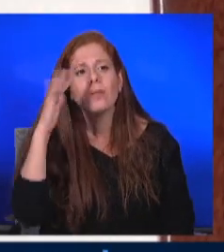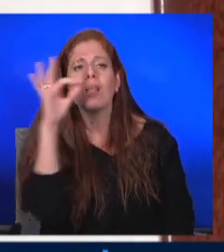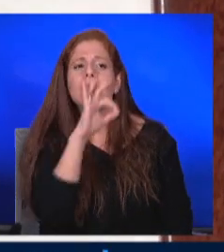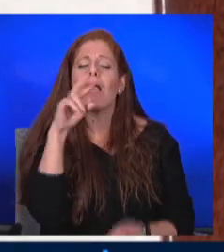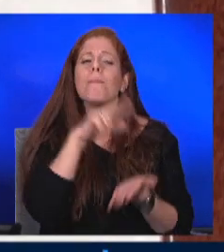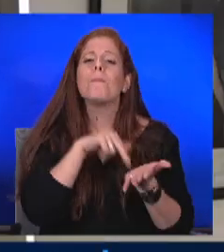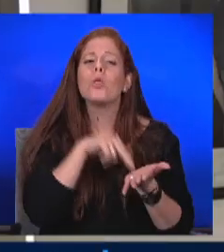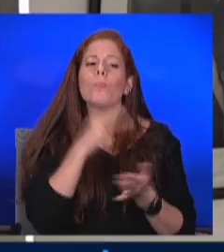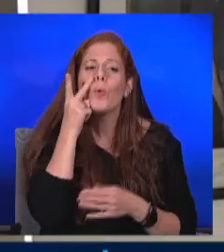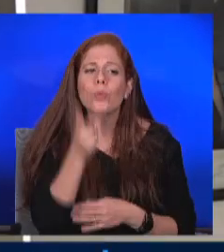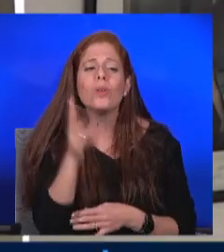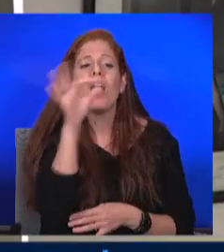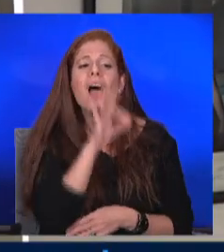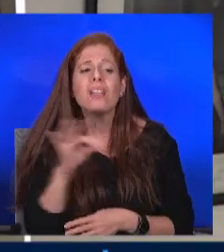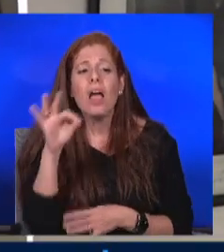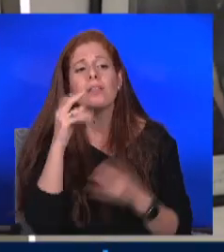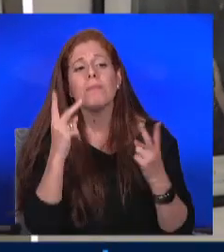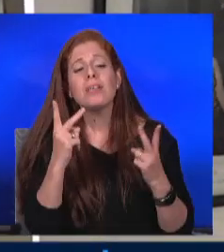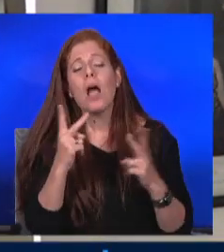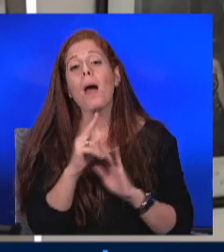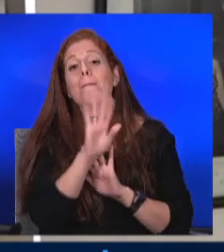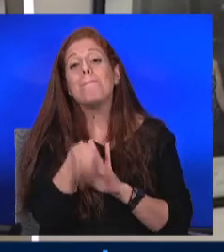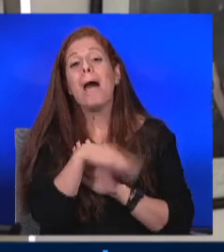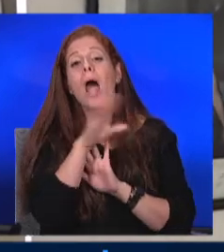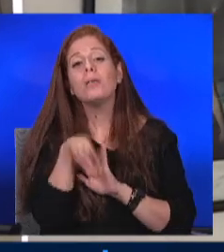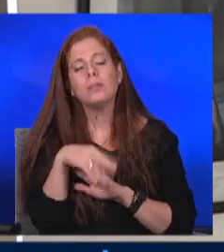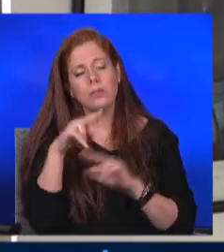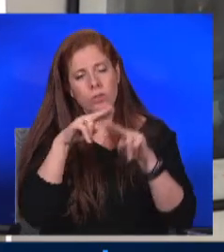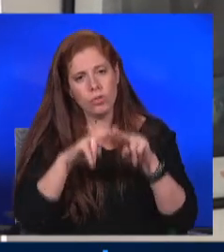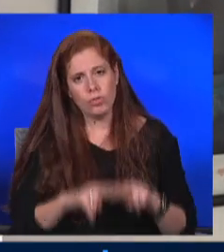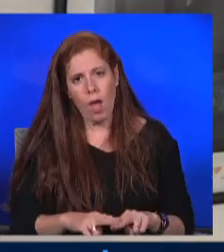בתמונות, נוכחת בעיקר בריק שהותירה אחריה.